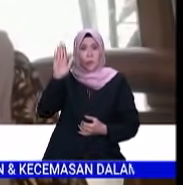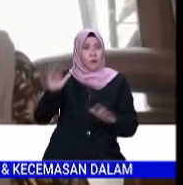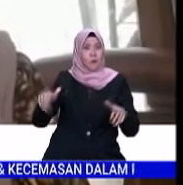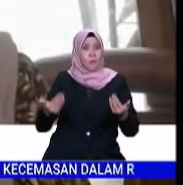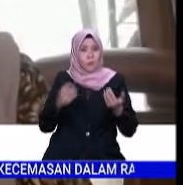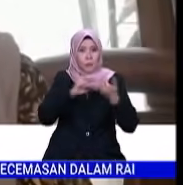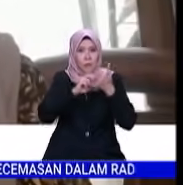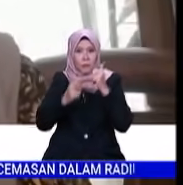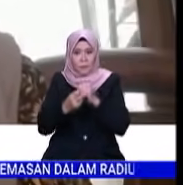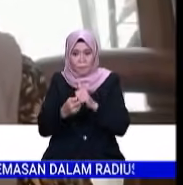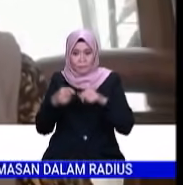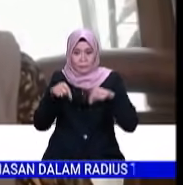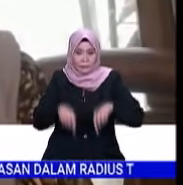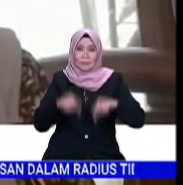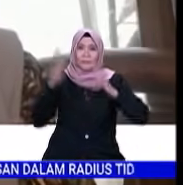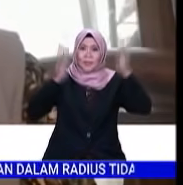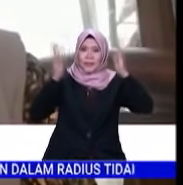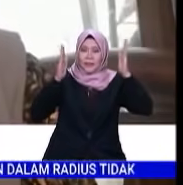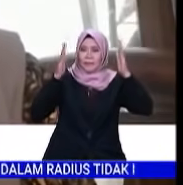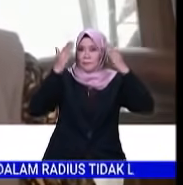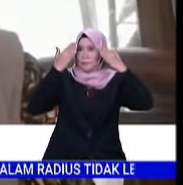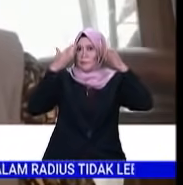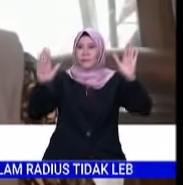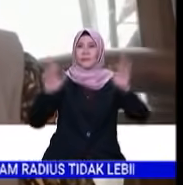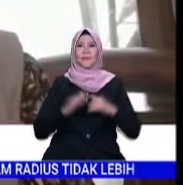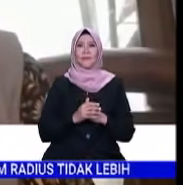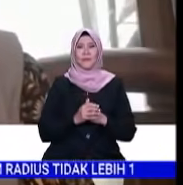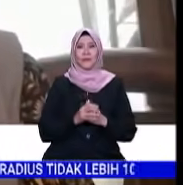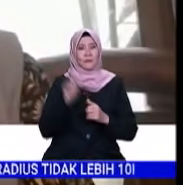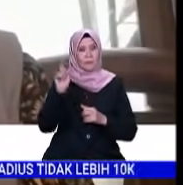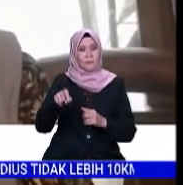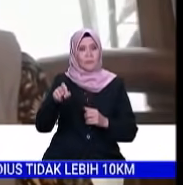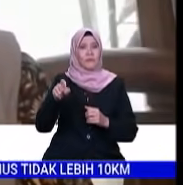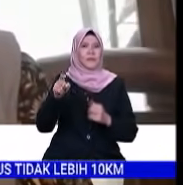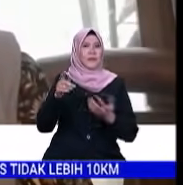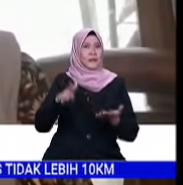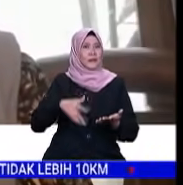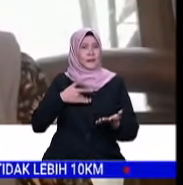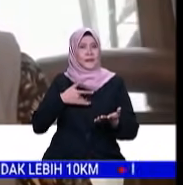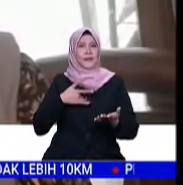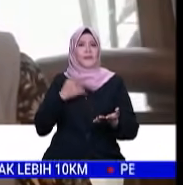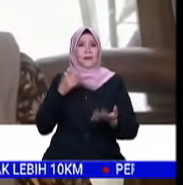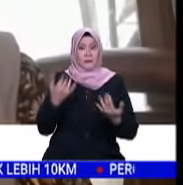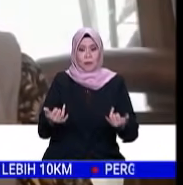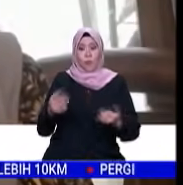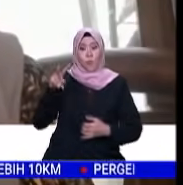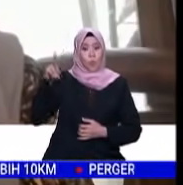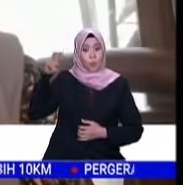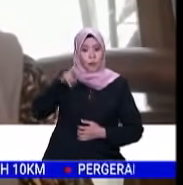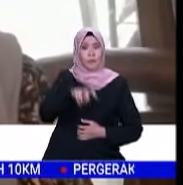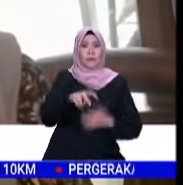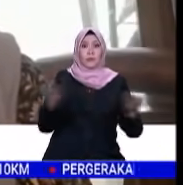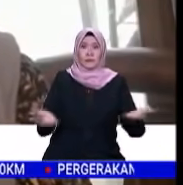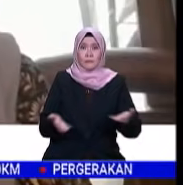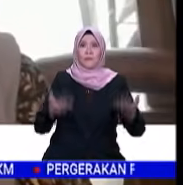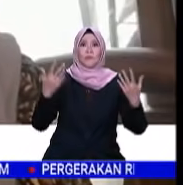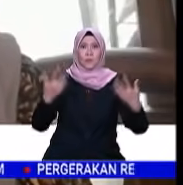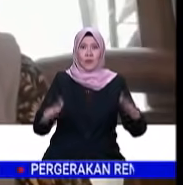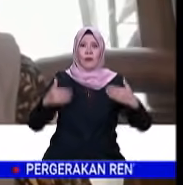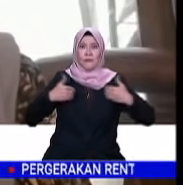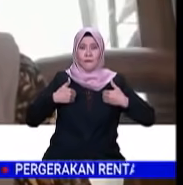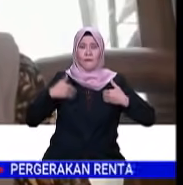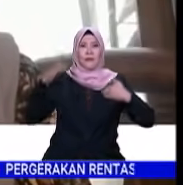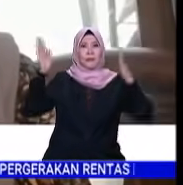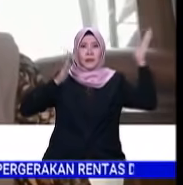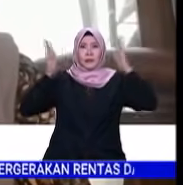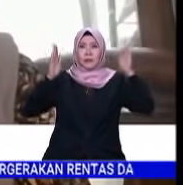besarkah masalah ini di Malaysia. Jadi kita perlu sentiasa beranggapan bahawa virus itu telah ada di Malaysia, memang telah ada di Malaysia, tapi